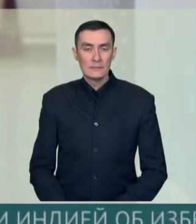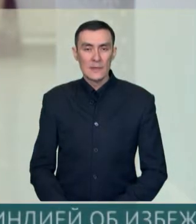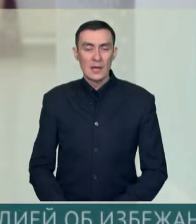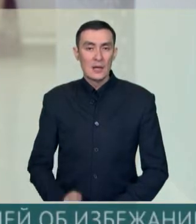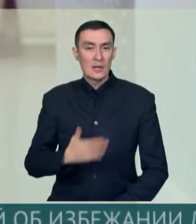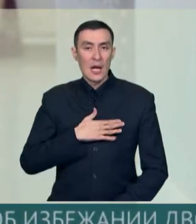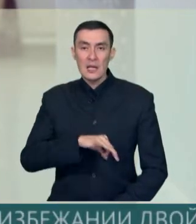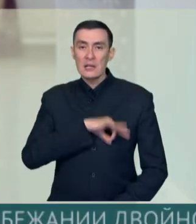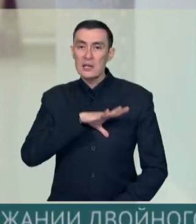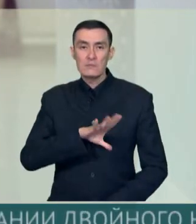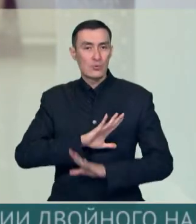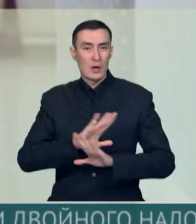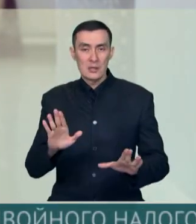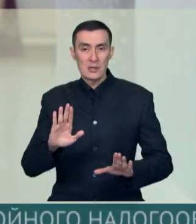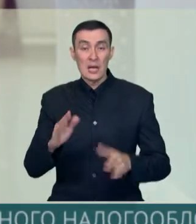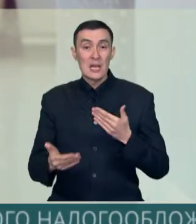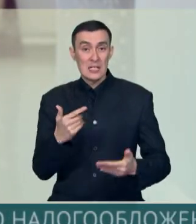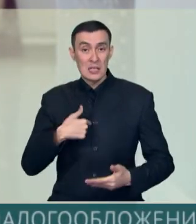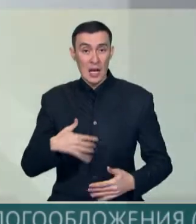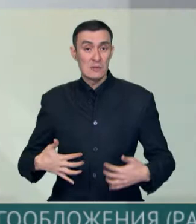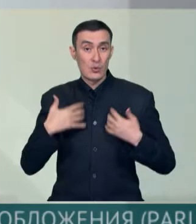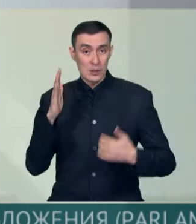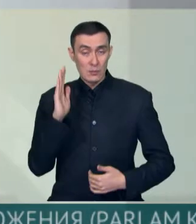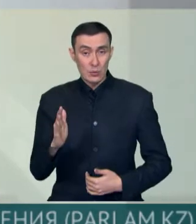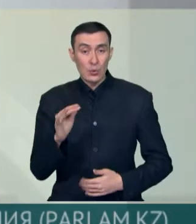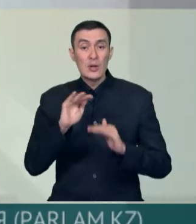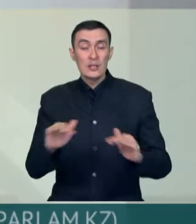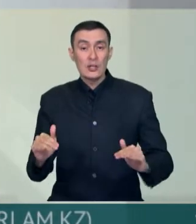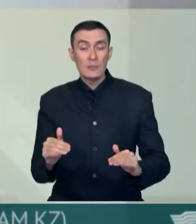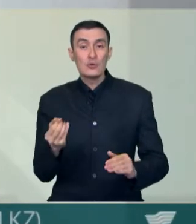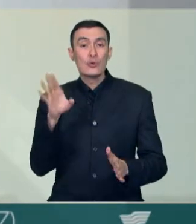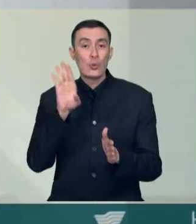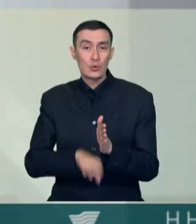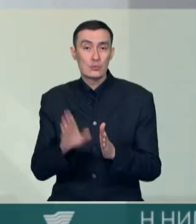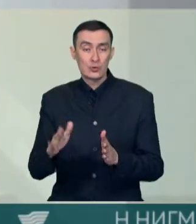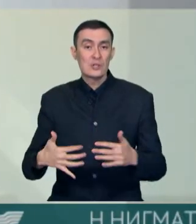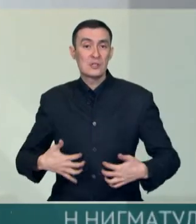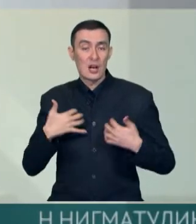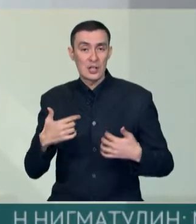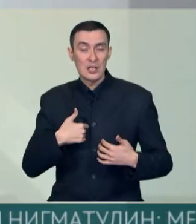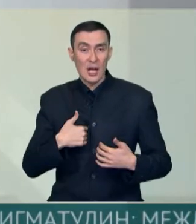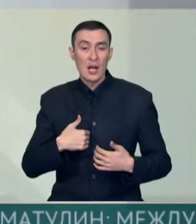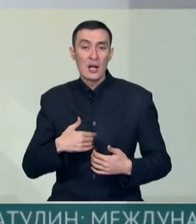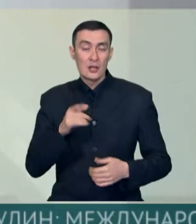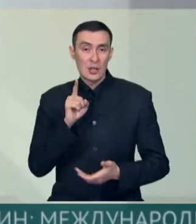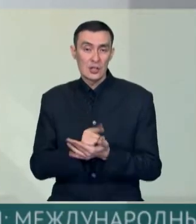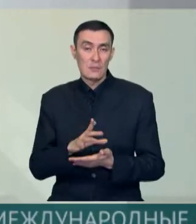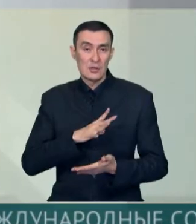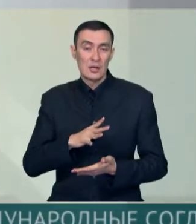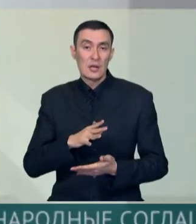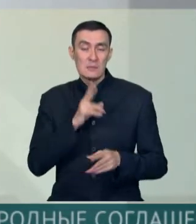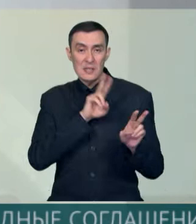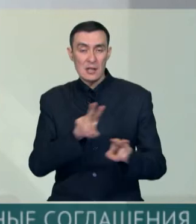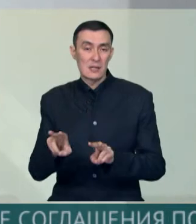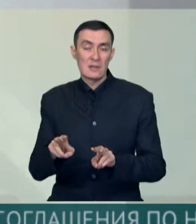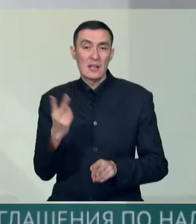Я совсем не испугалась, потому что если я испугаюсь, то им будет страшно. Они же младше меня. Я должна о них заботиться, присматривать за